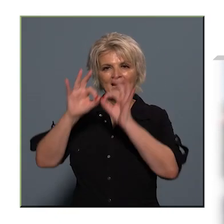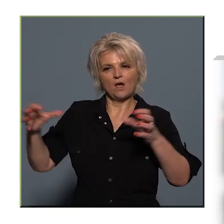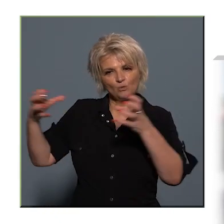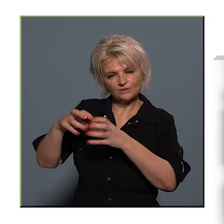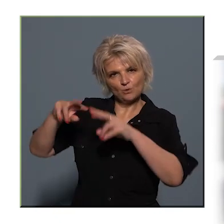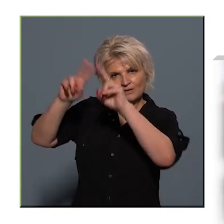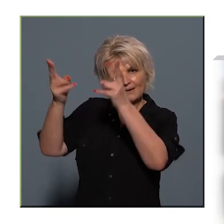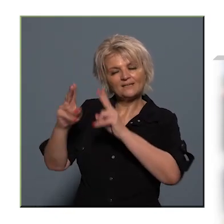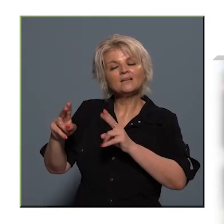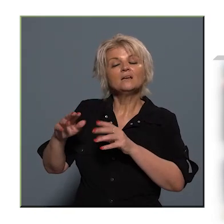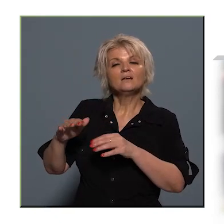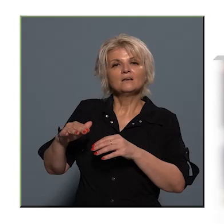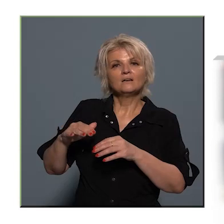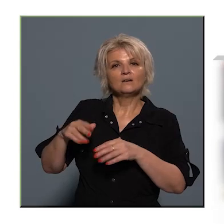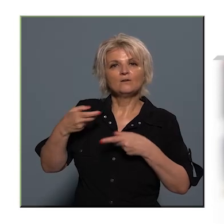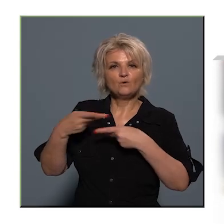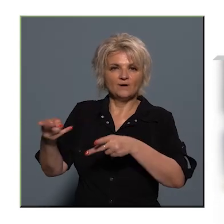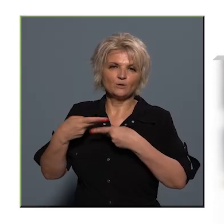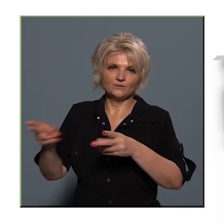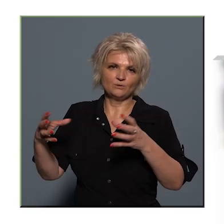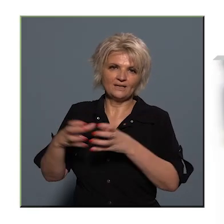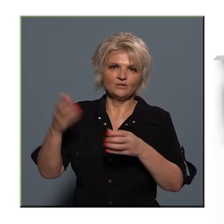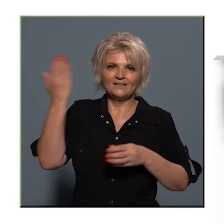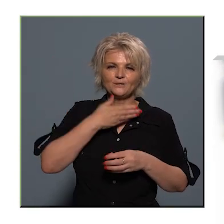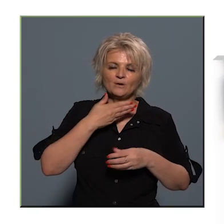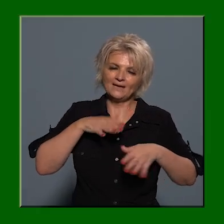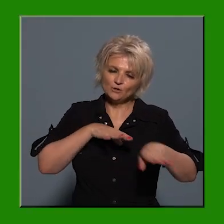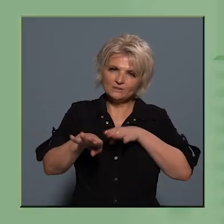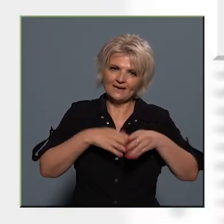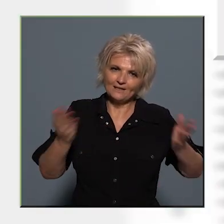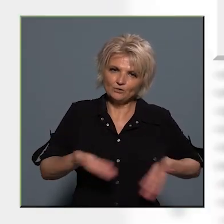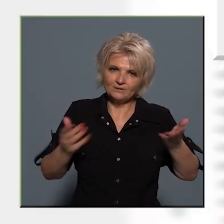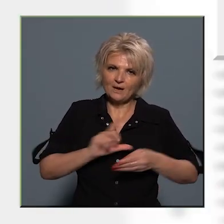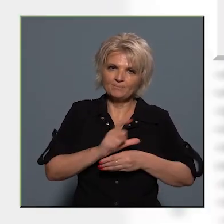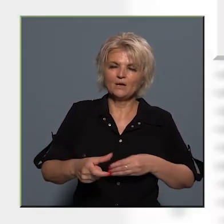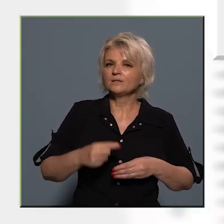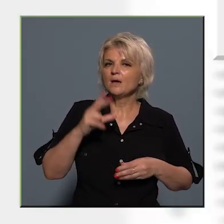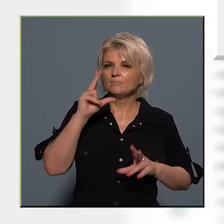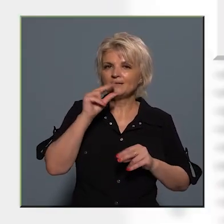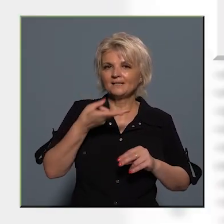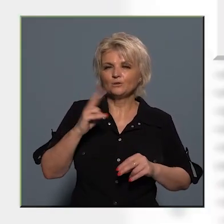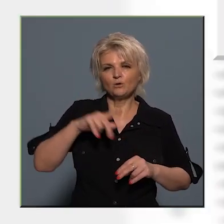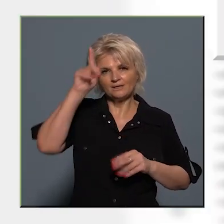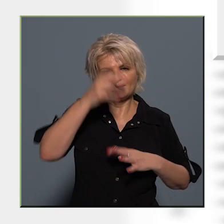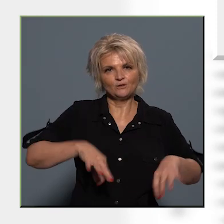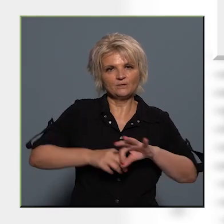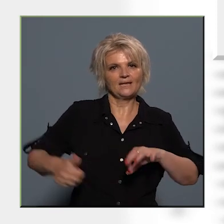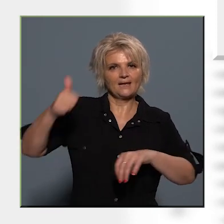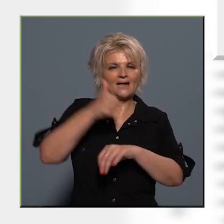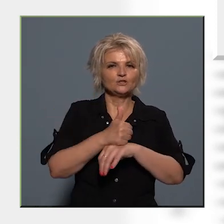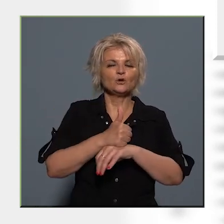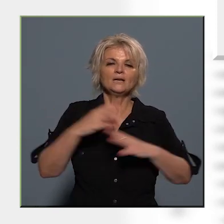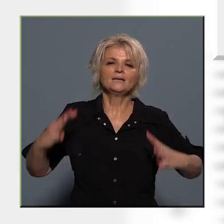Nemzeti Fuvarozóipartestülete a hidrogén közlekedés ösztönzése érdekében. Szó volt arról is, hogy Németország első